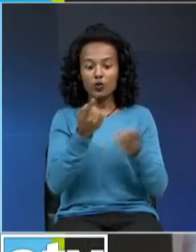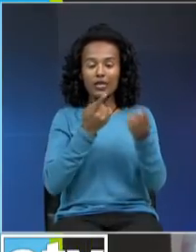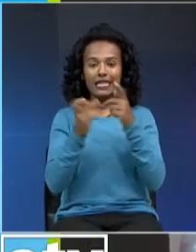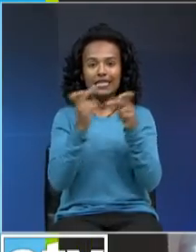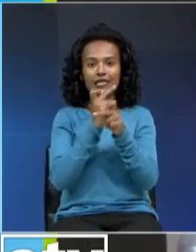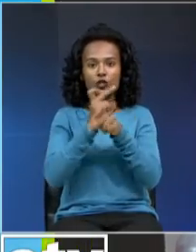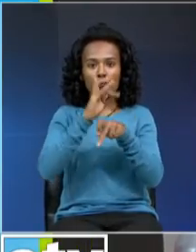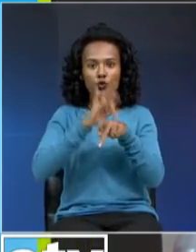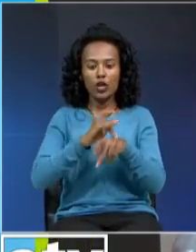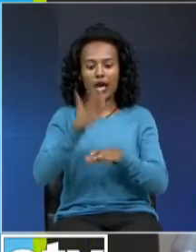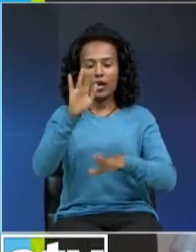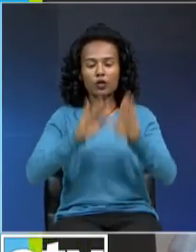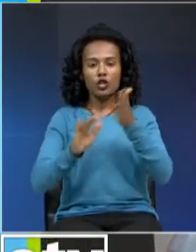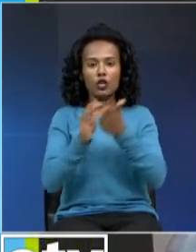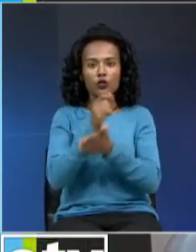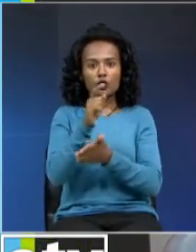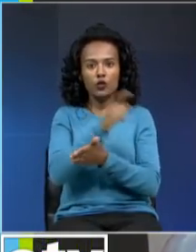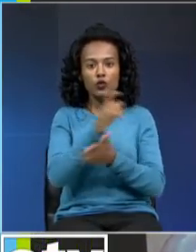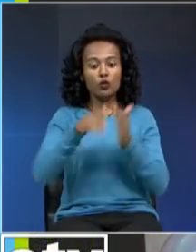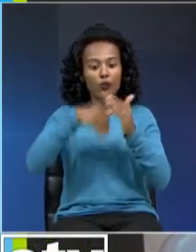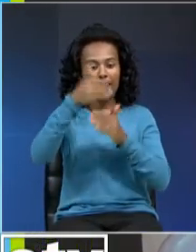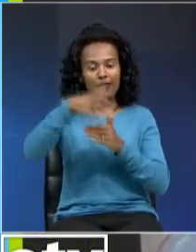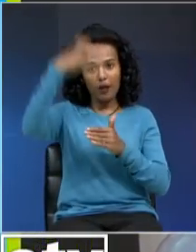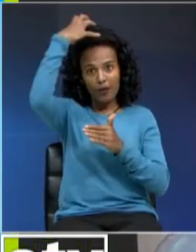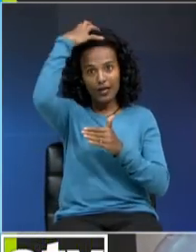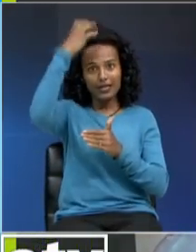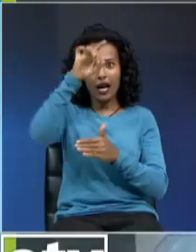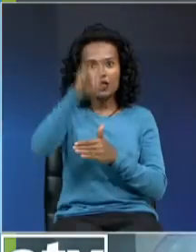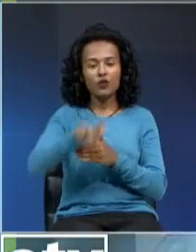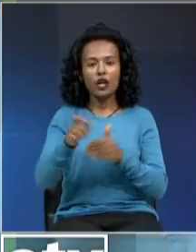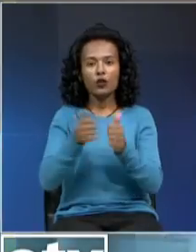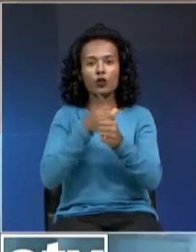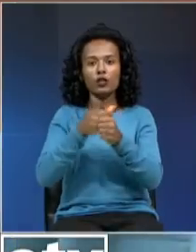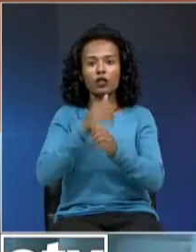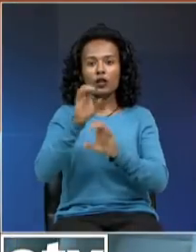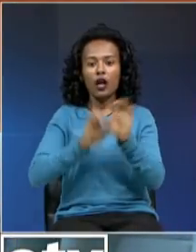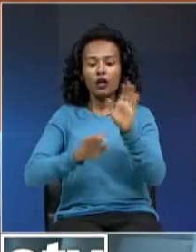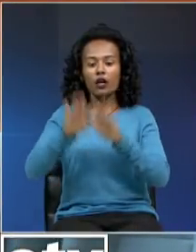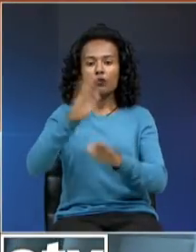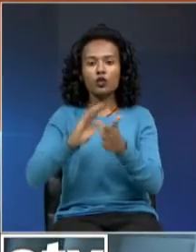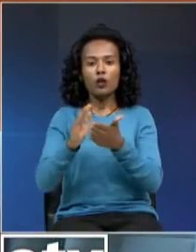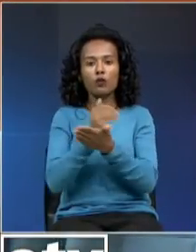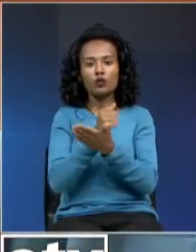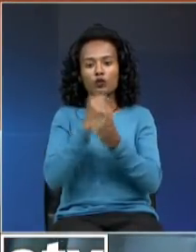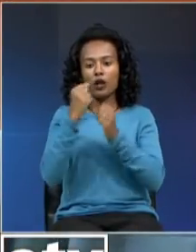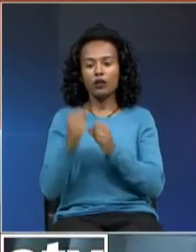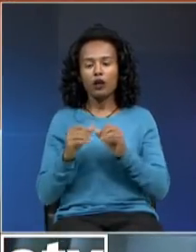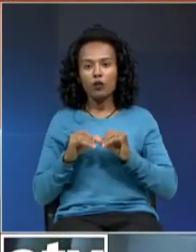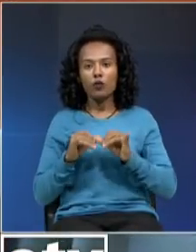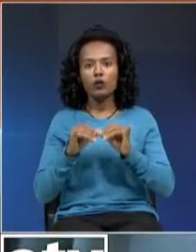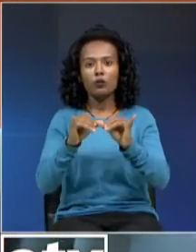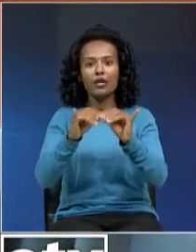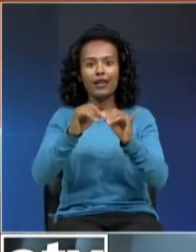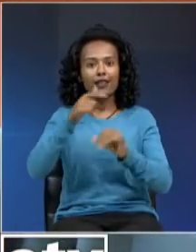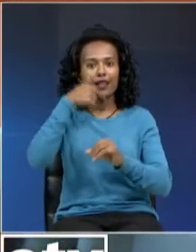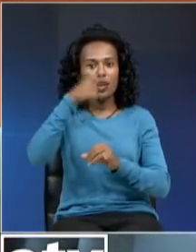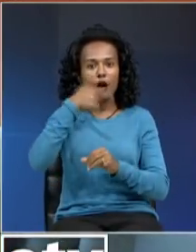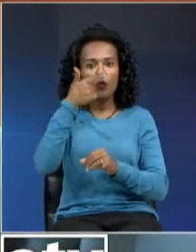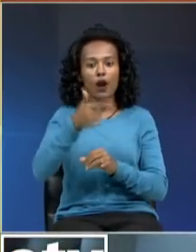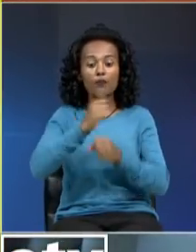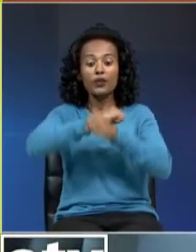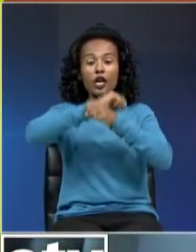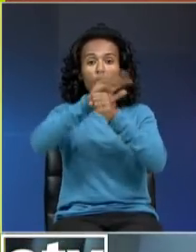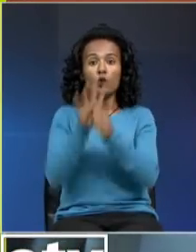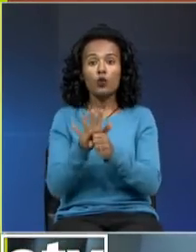ላይ እርምጃ የተወሰደ ሲሆን በቀጣይም መንግስት አስፈላጊውን ክትትል እያደረገ እርምጃ መውሰዱን አጠናክሮ እንደሚቀጥልም ተናግሯል።